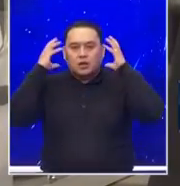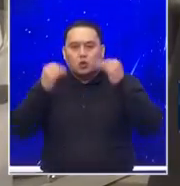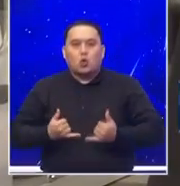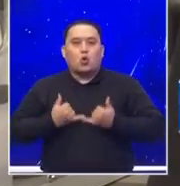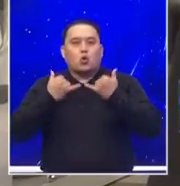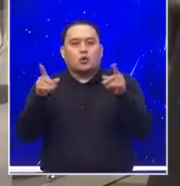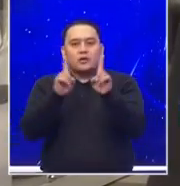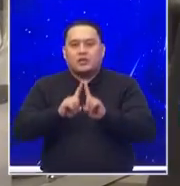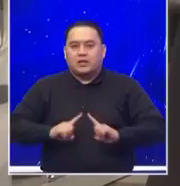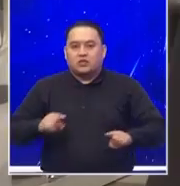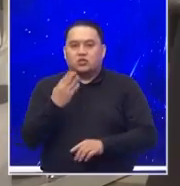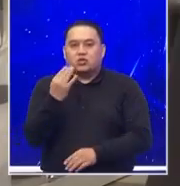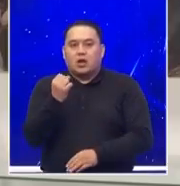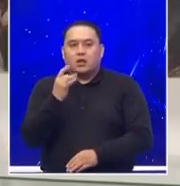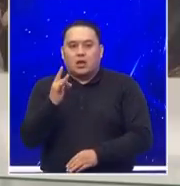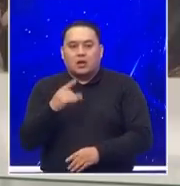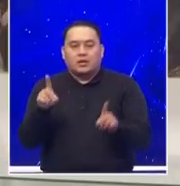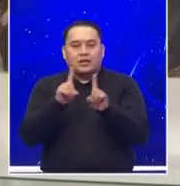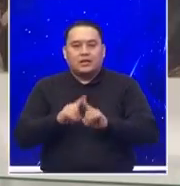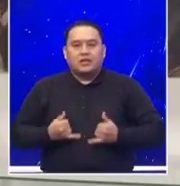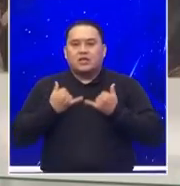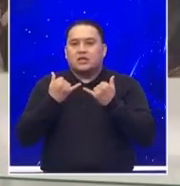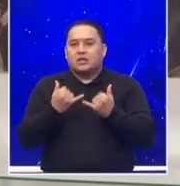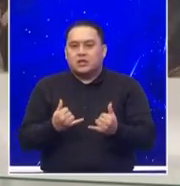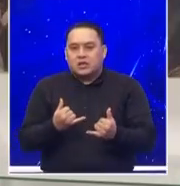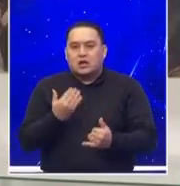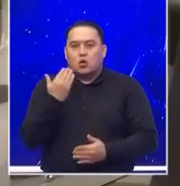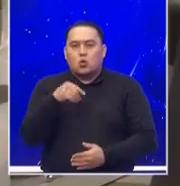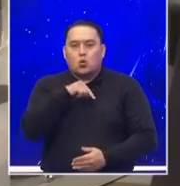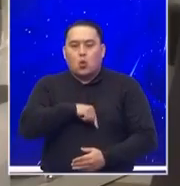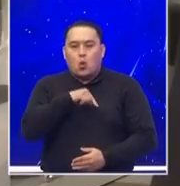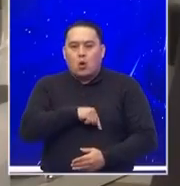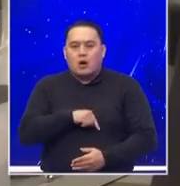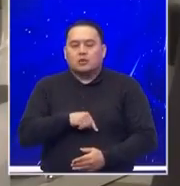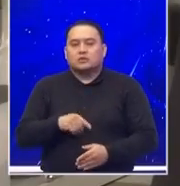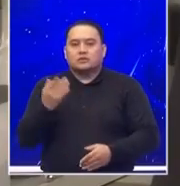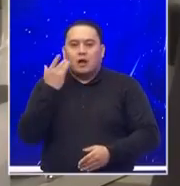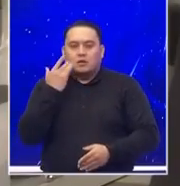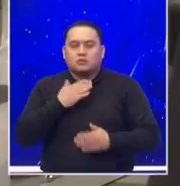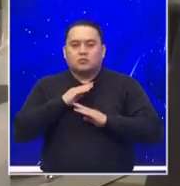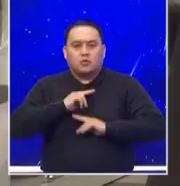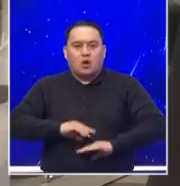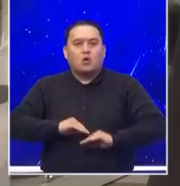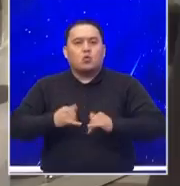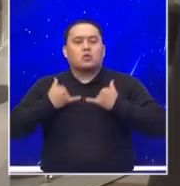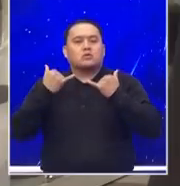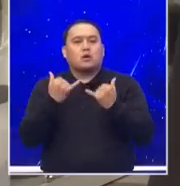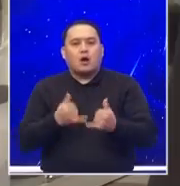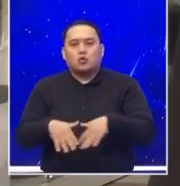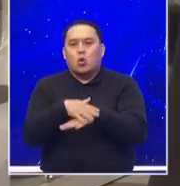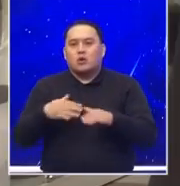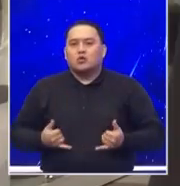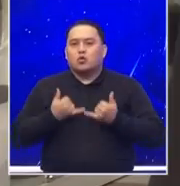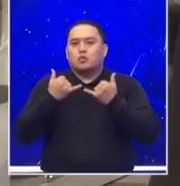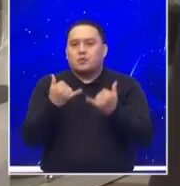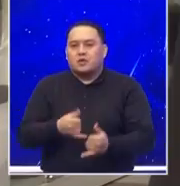ерекше болатын, Шалқар радиосына деген ықыласы айрықша еді. Бейсекеңнің рухы да шат болсын, осы Бейсекеңе деген біздің радио ұжымының құрметі